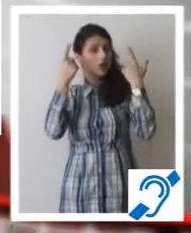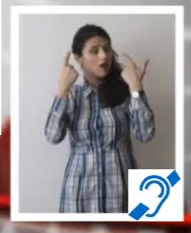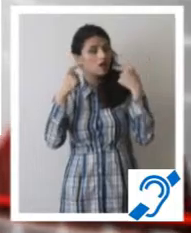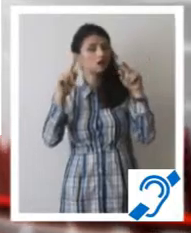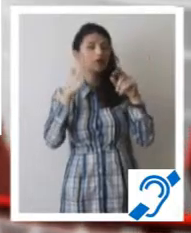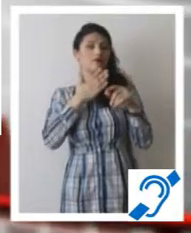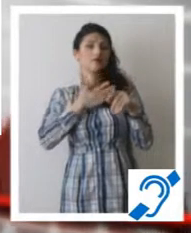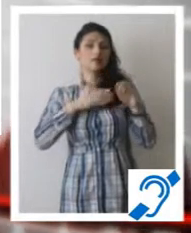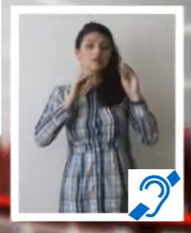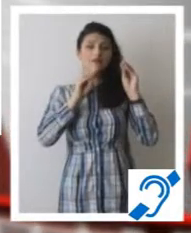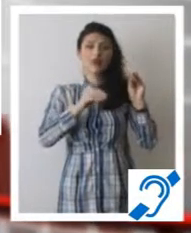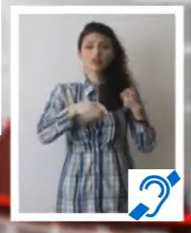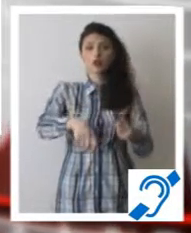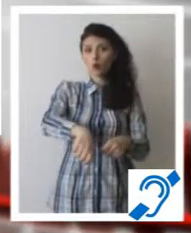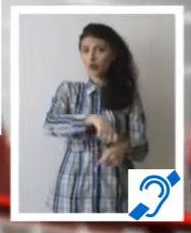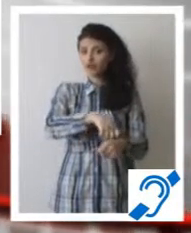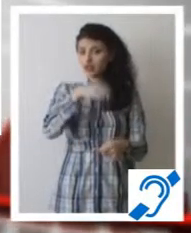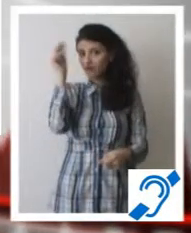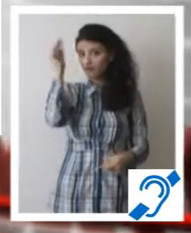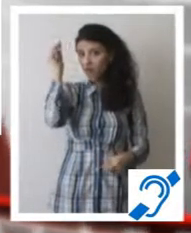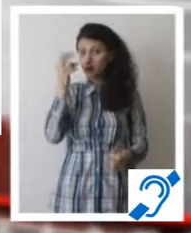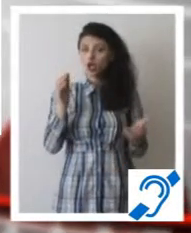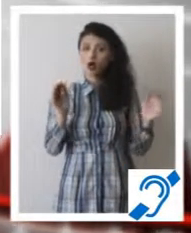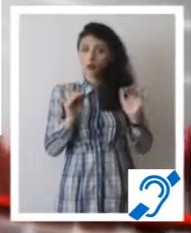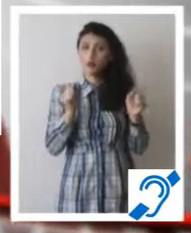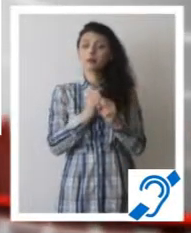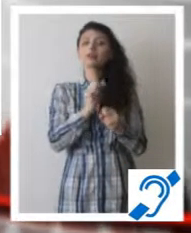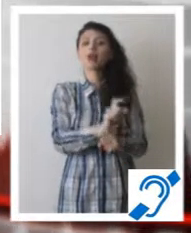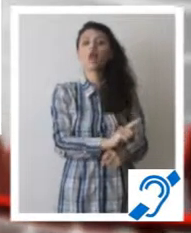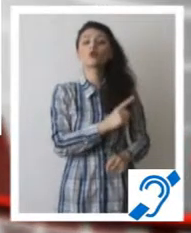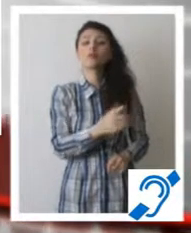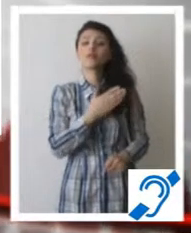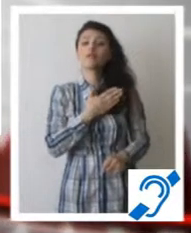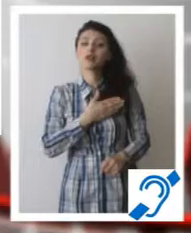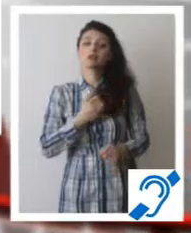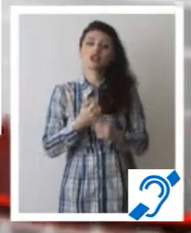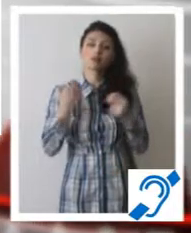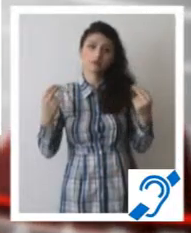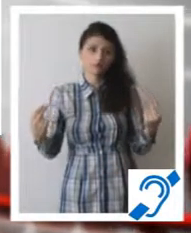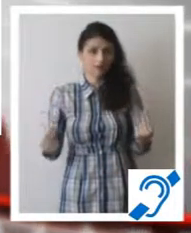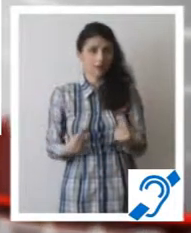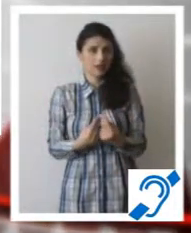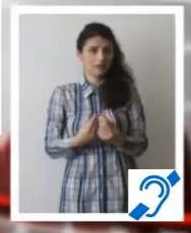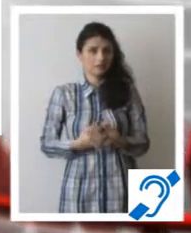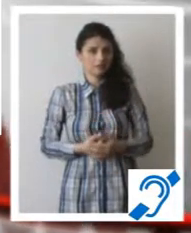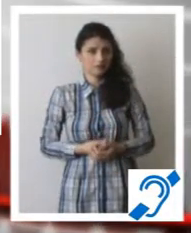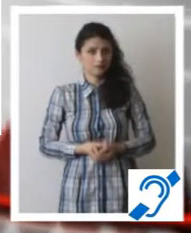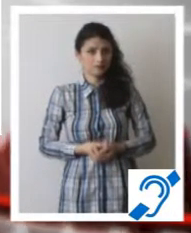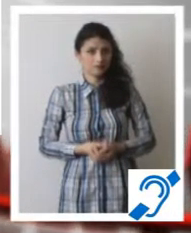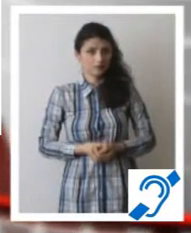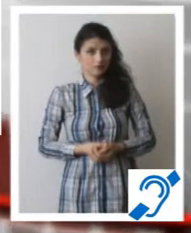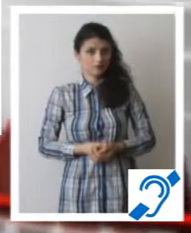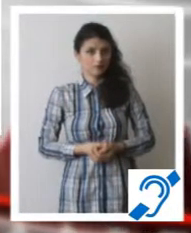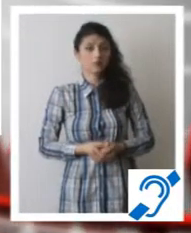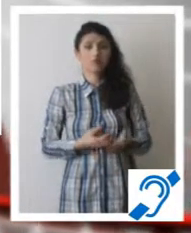meserii va trebui să revină așa cum a fost și mai mult. Adică dacă facem o estimare, cred că cu